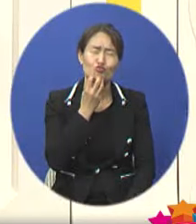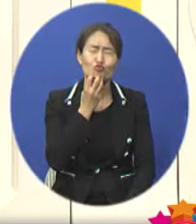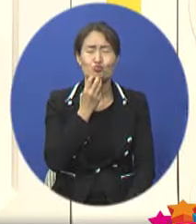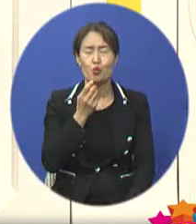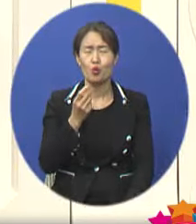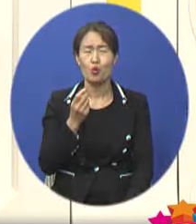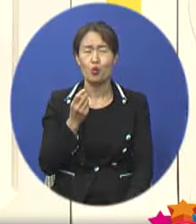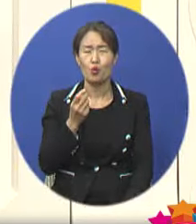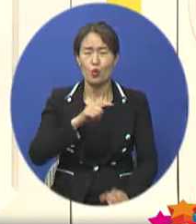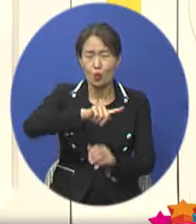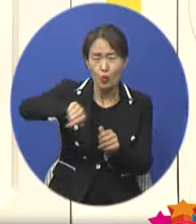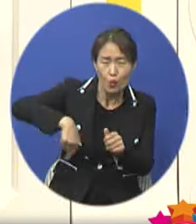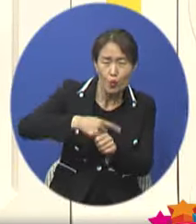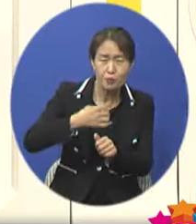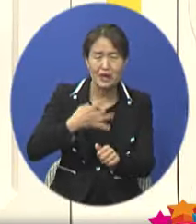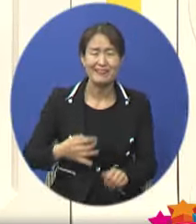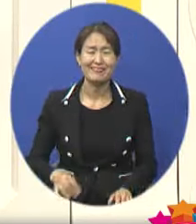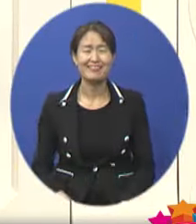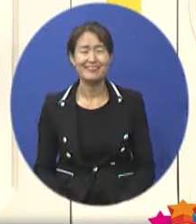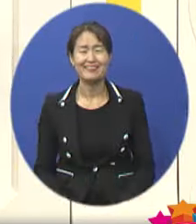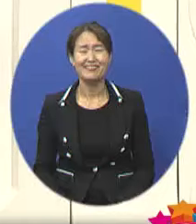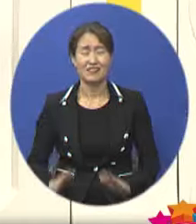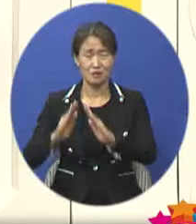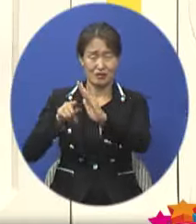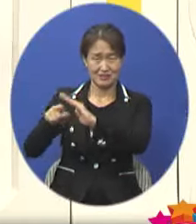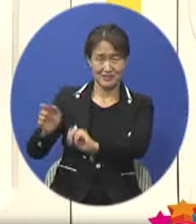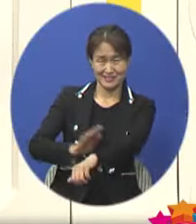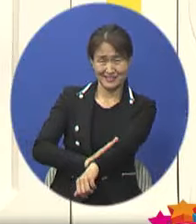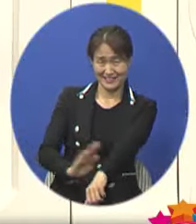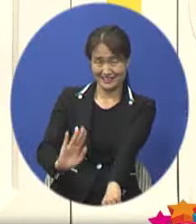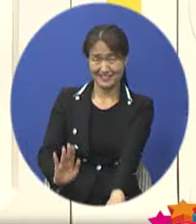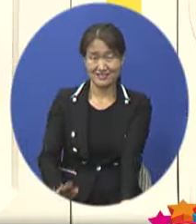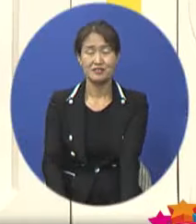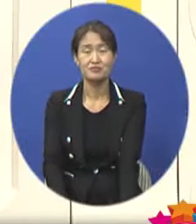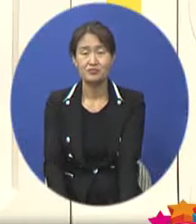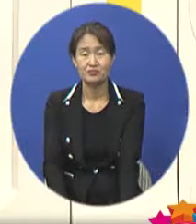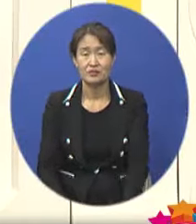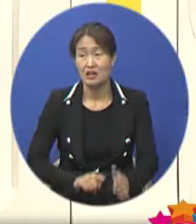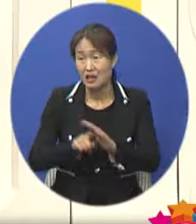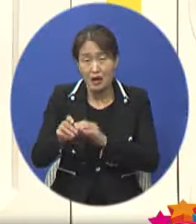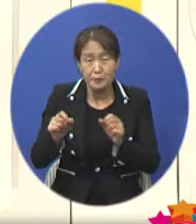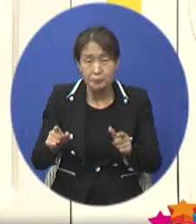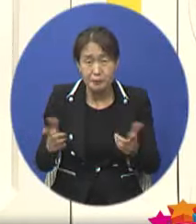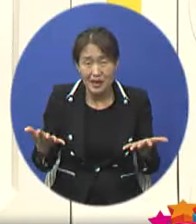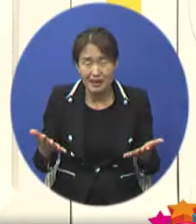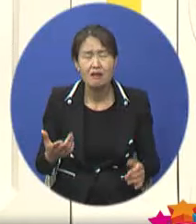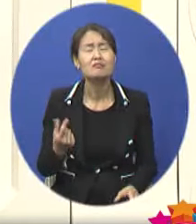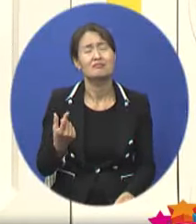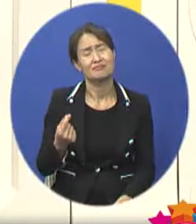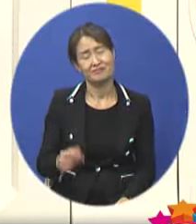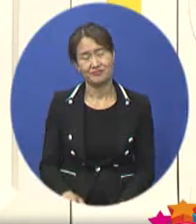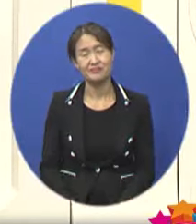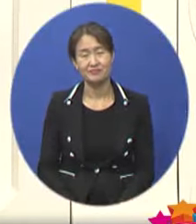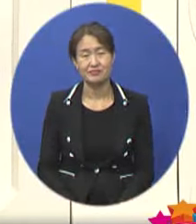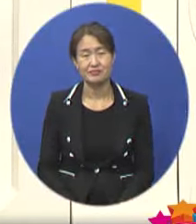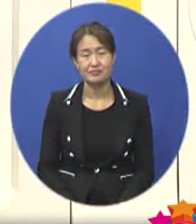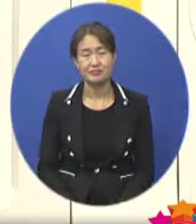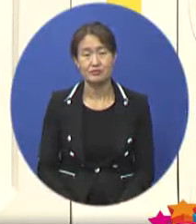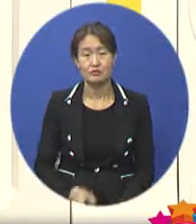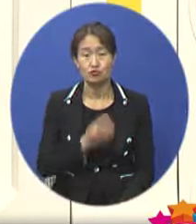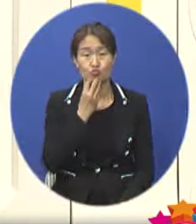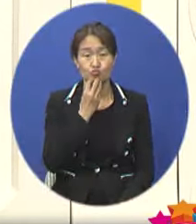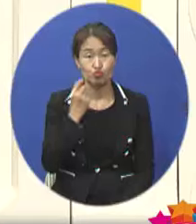친척이기 때문에 서울은 자주 갔습니다. 아, 호남 쪽에는 잘 안 가시고? 예예. 예. 예, 가보실 예. 기회가 없으셨구나. 예예. 예. 예. 그